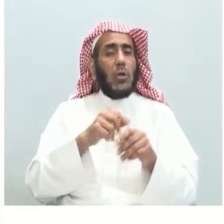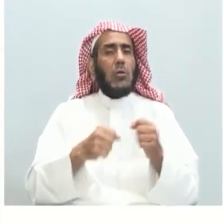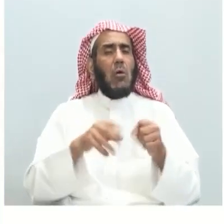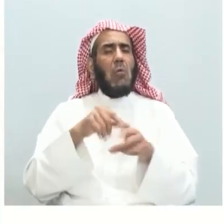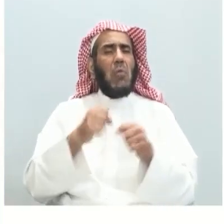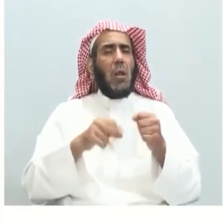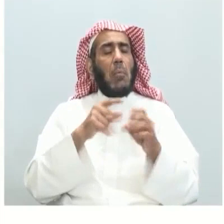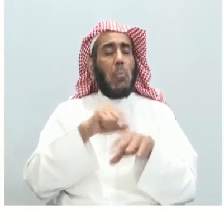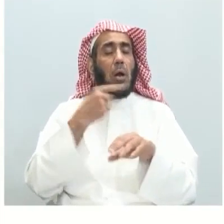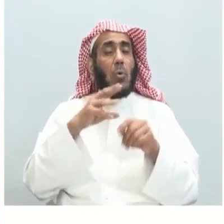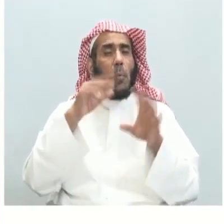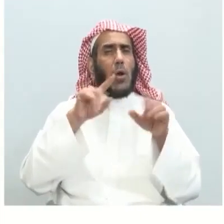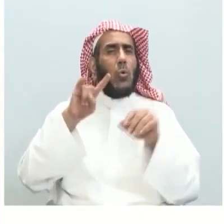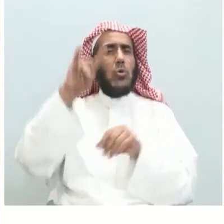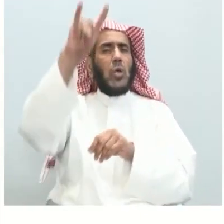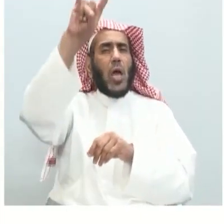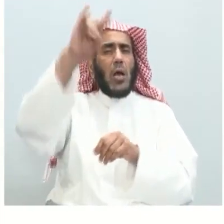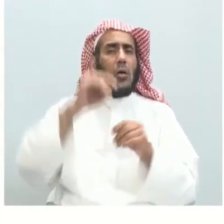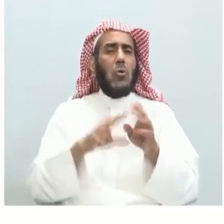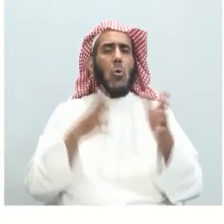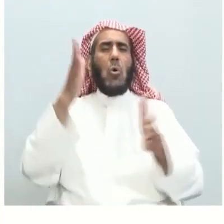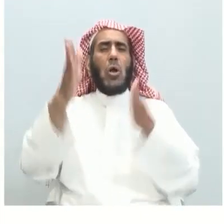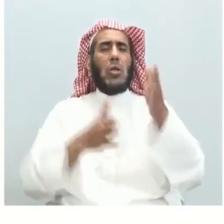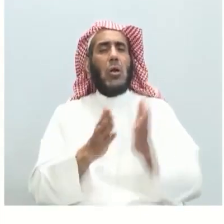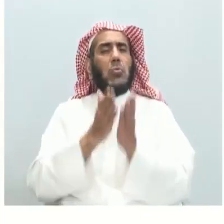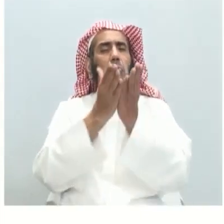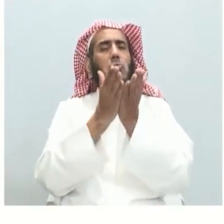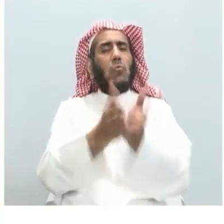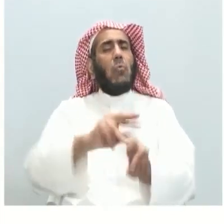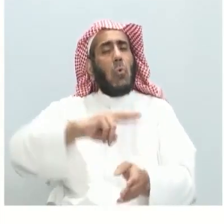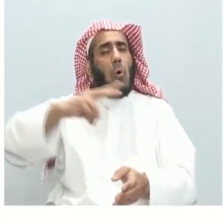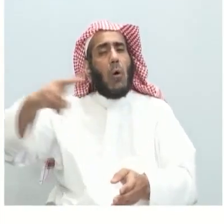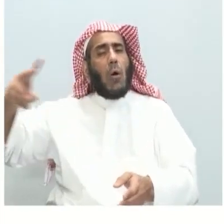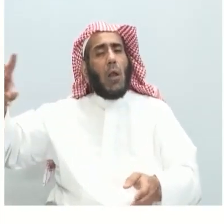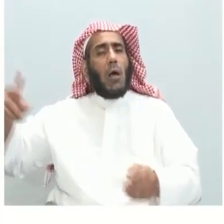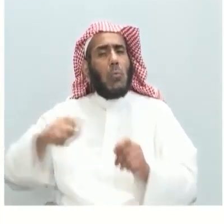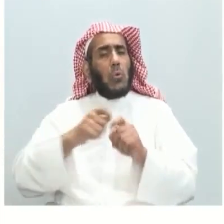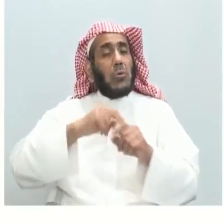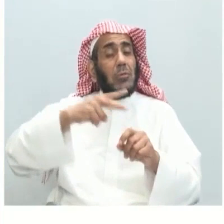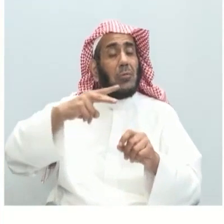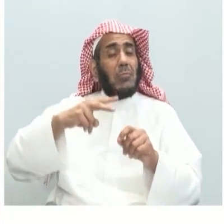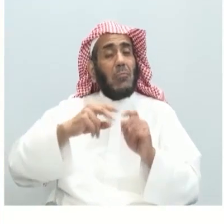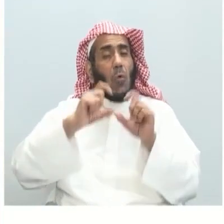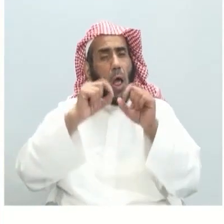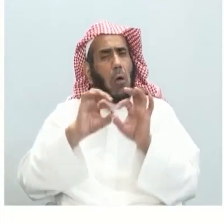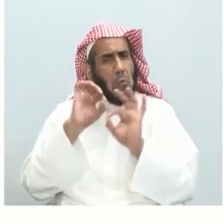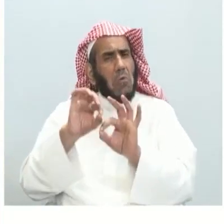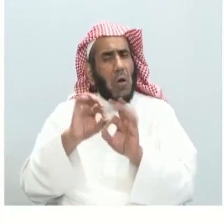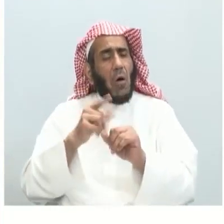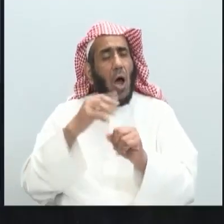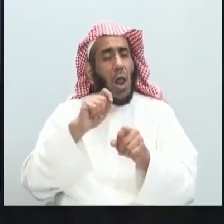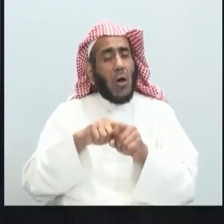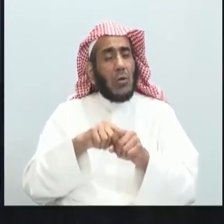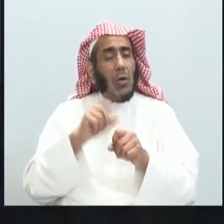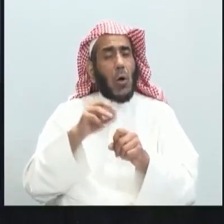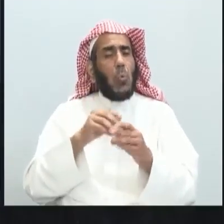والبحر والجو الطائرات والقطارات والسفن كل هذه مما خلقه الله جل